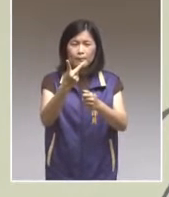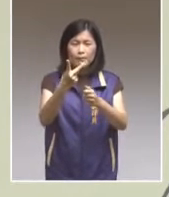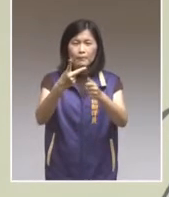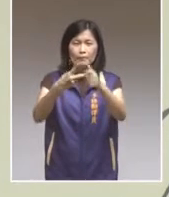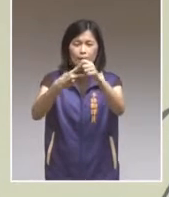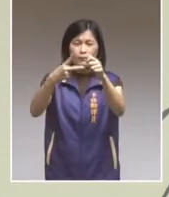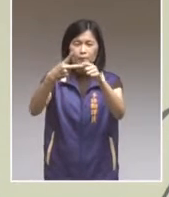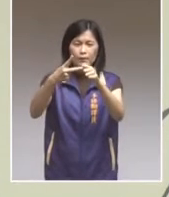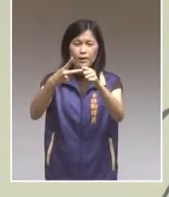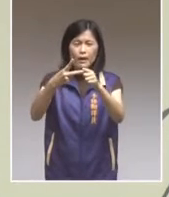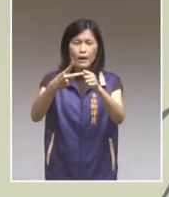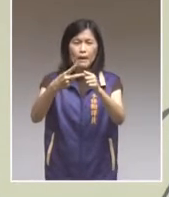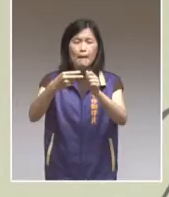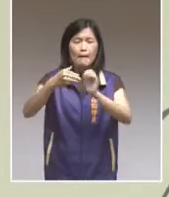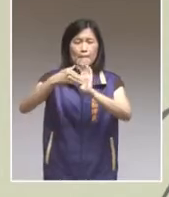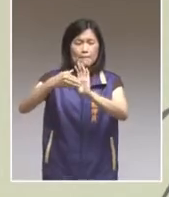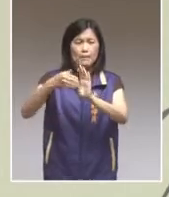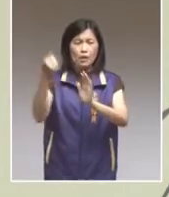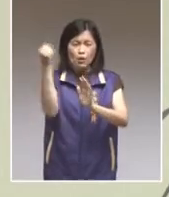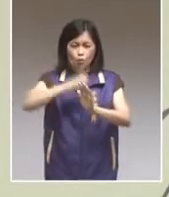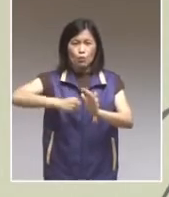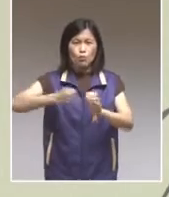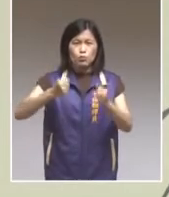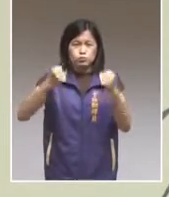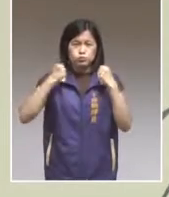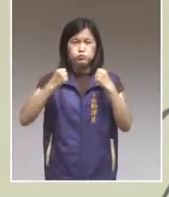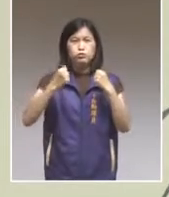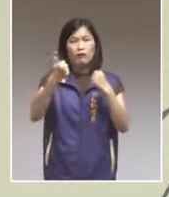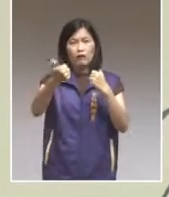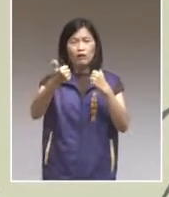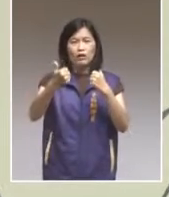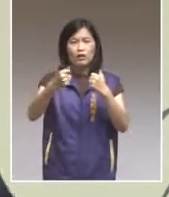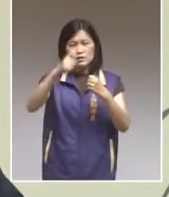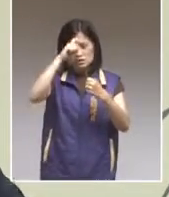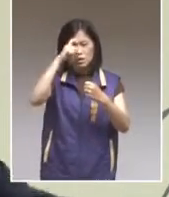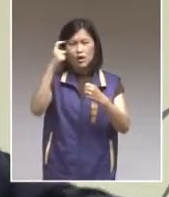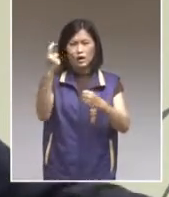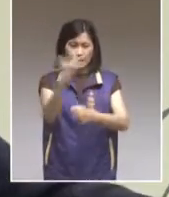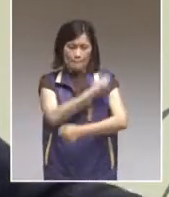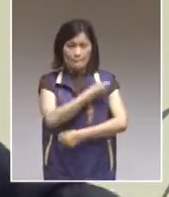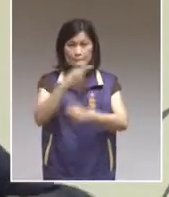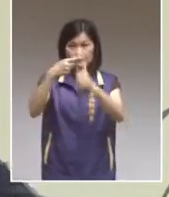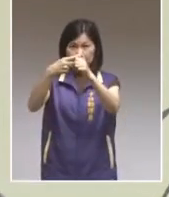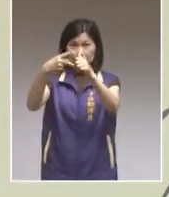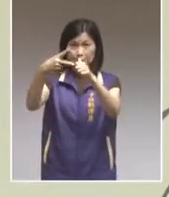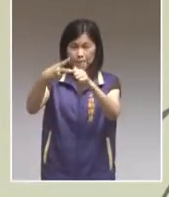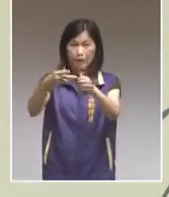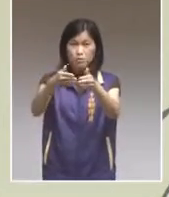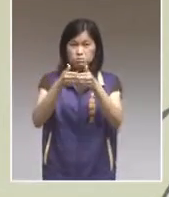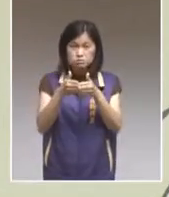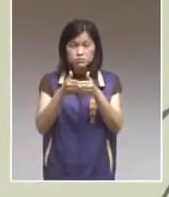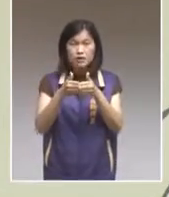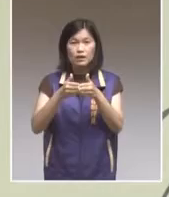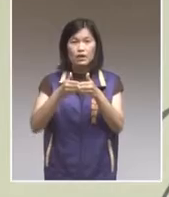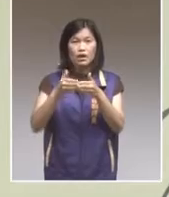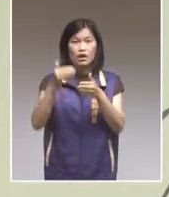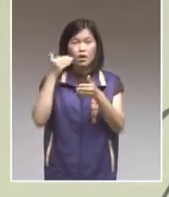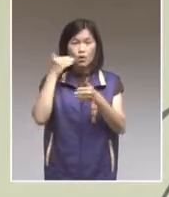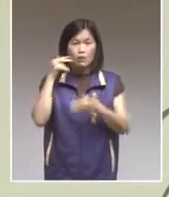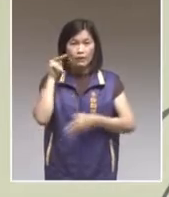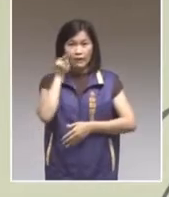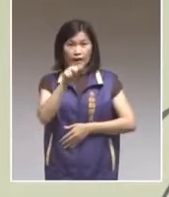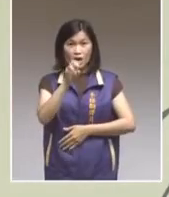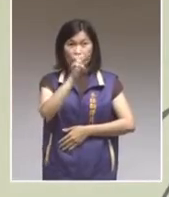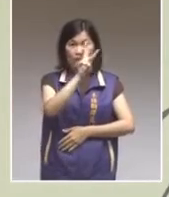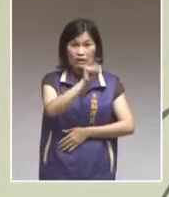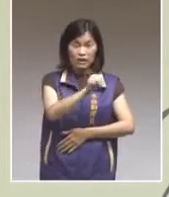个免疫力，所以仍然建议要有完整的接种哈。那我们如果看莫德纳